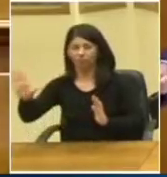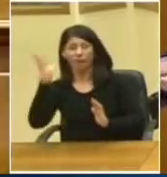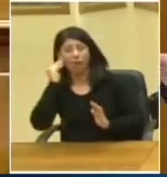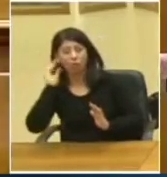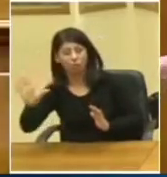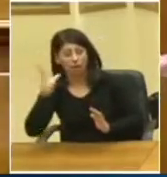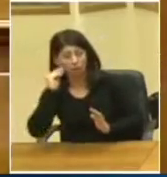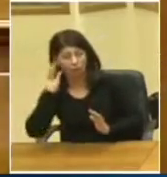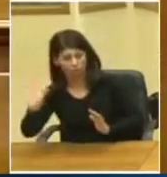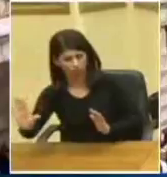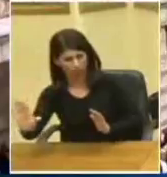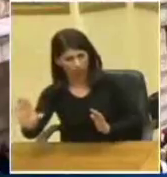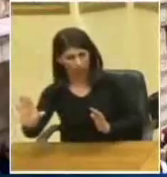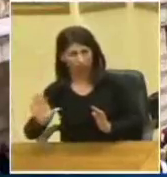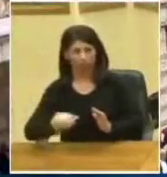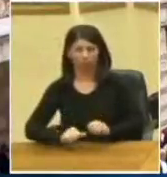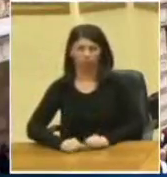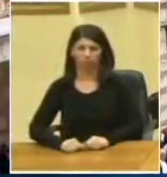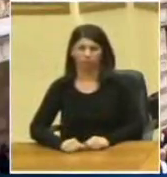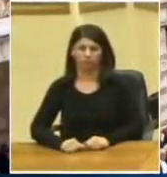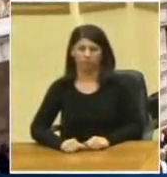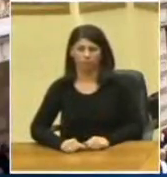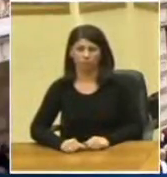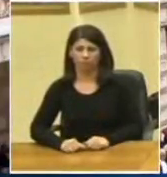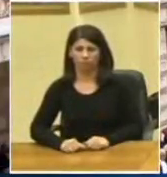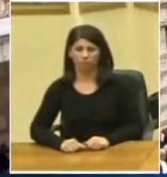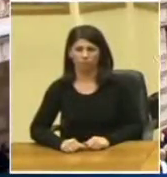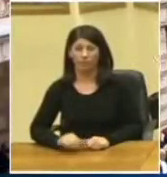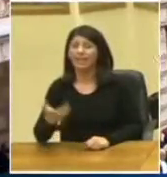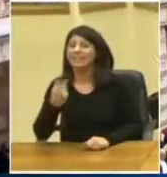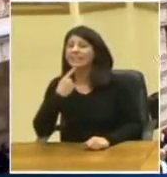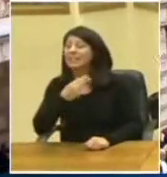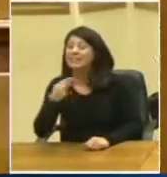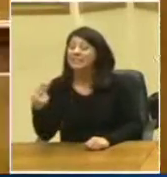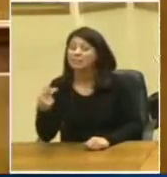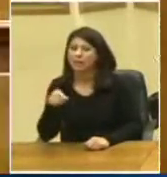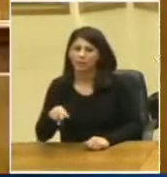Ακούστε τώρα. Ναι, 179 ψήφους πήρε. Και τι σημαίνει αυτό.